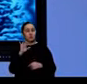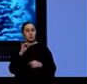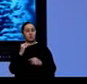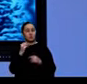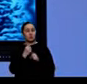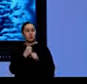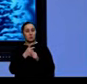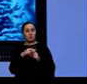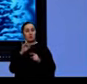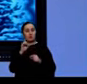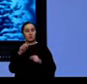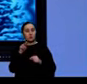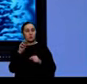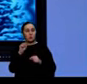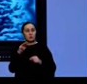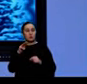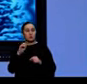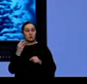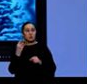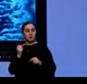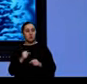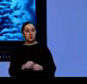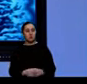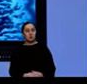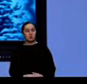Ish qurollari randa, tesha.